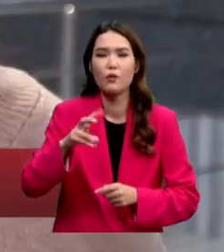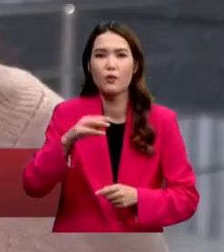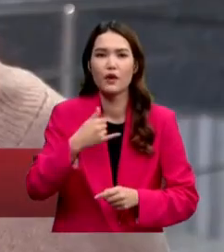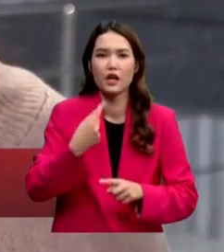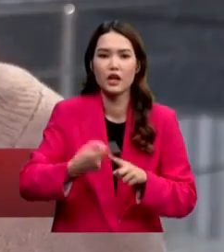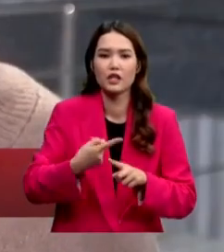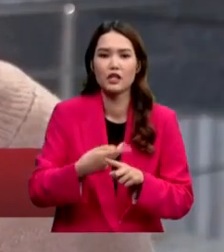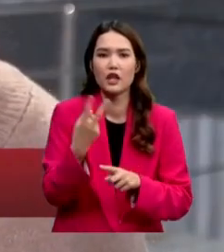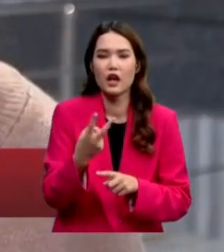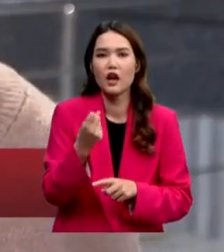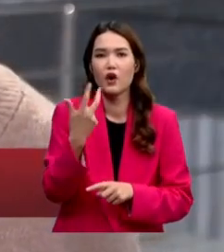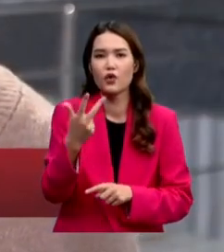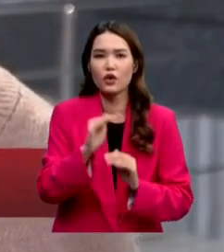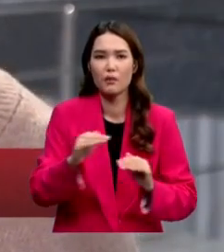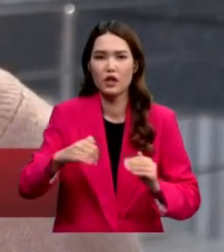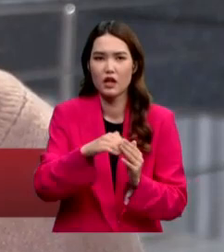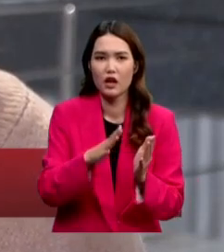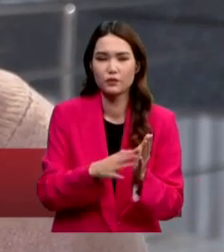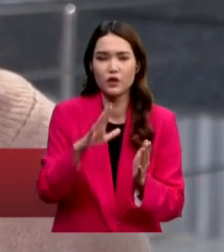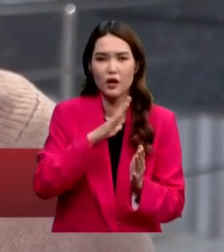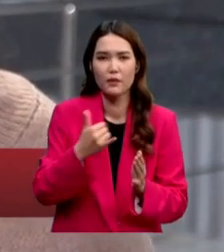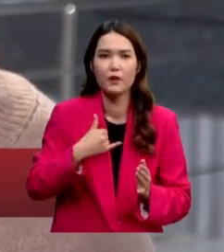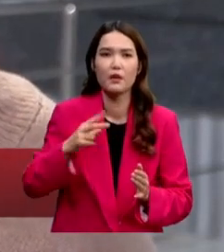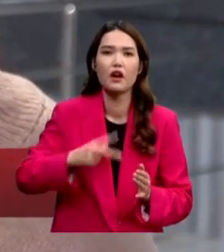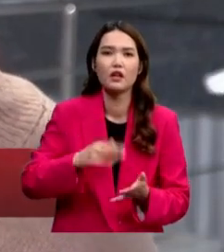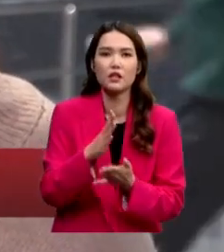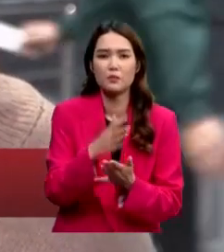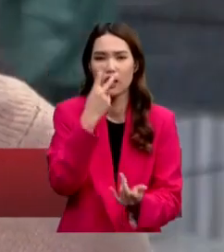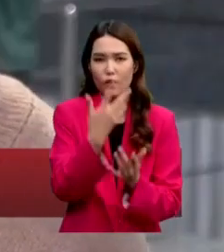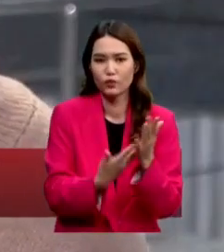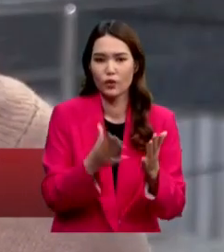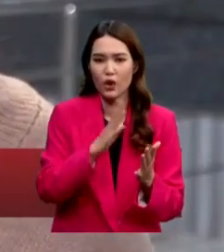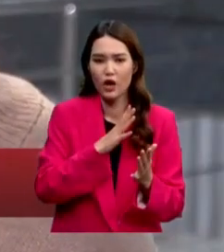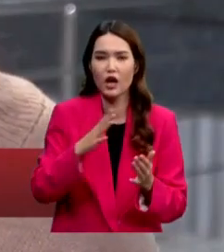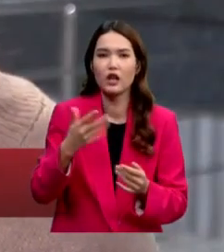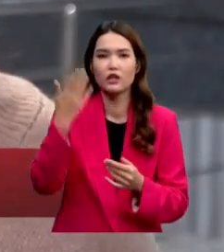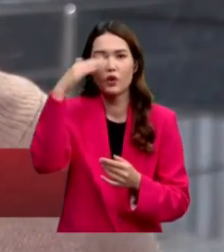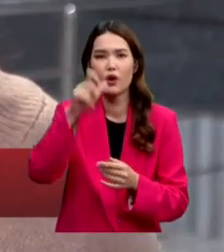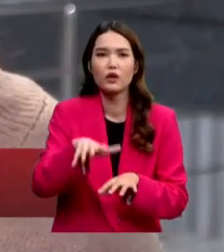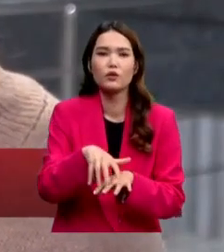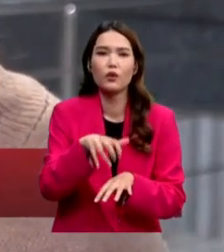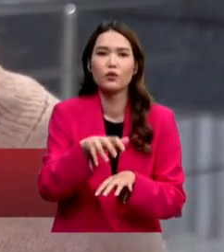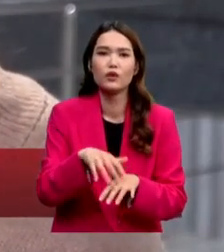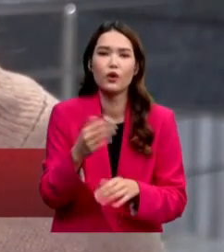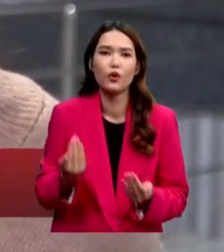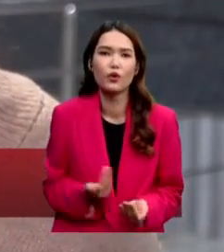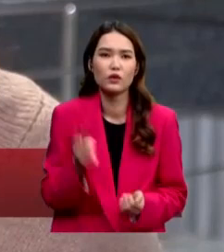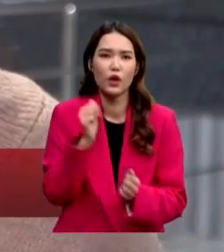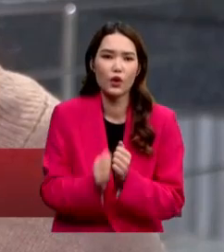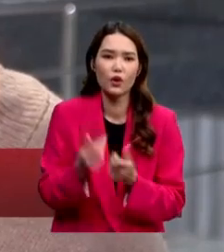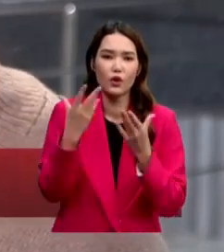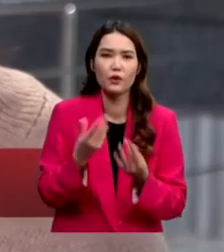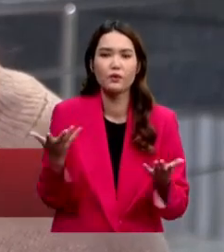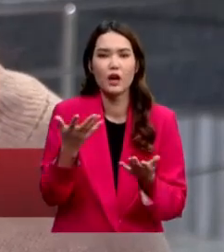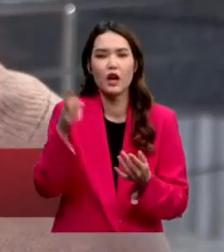атыма 2 емес, 3 бала жазылған, яғни менің қызым бар деп көрсетілген. Ол қыз бала Көкшетау тұрғыны екен. Маған күнделікті оның